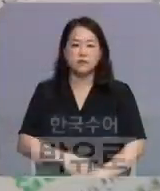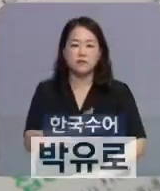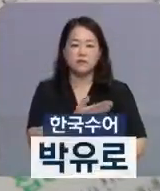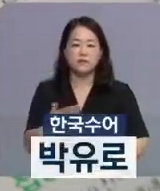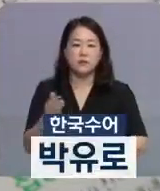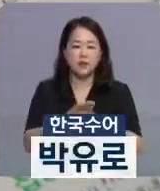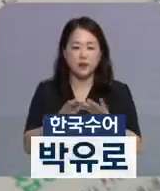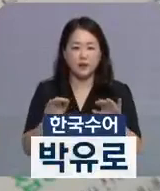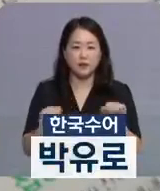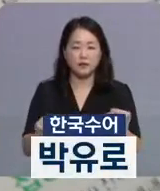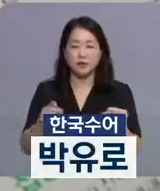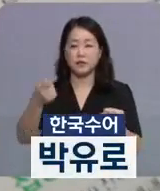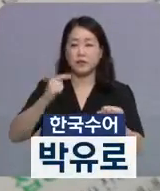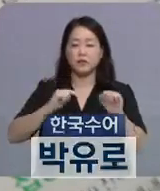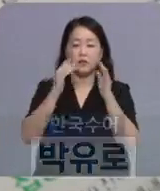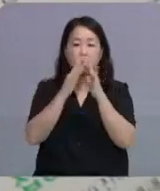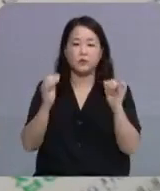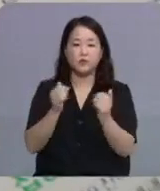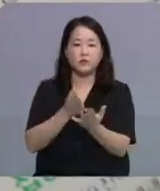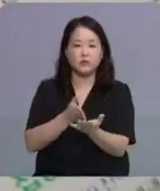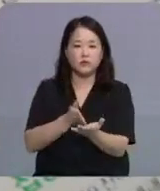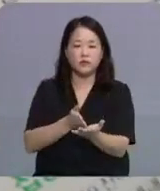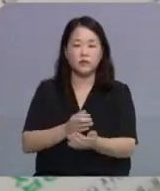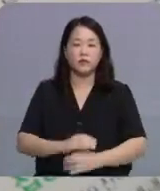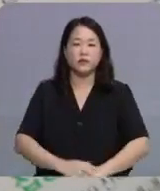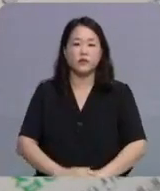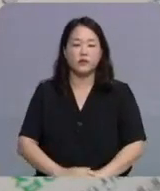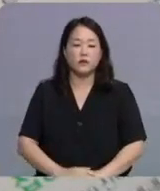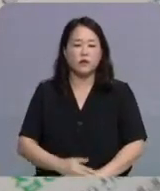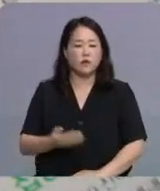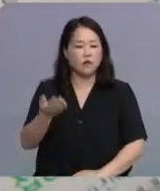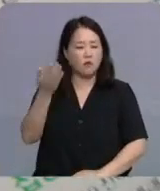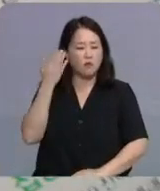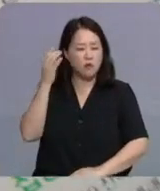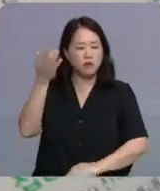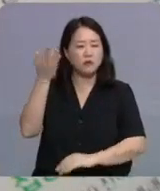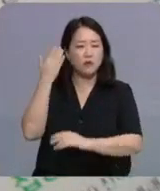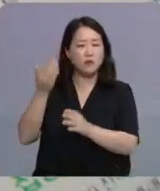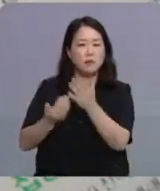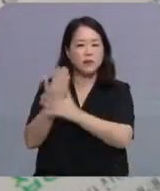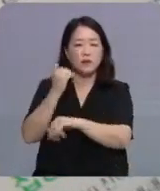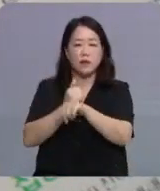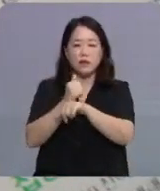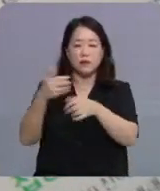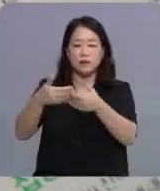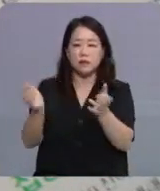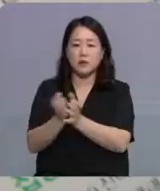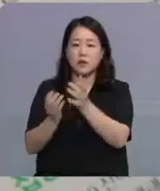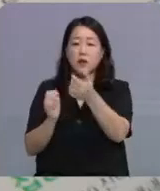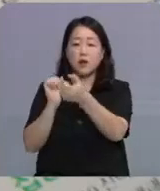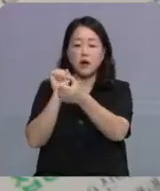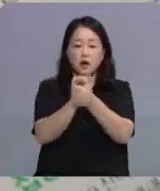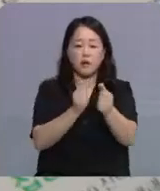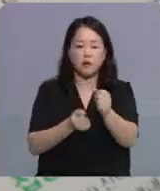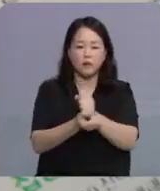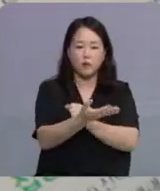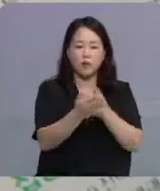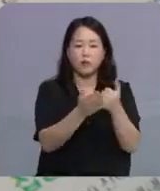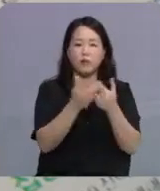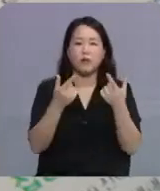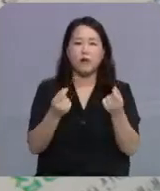시청자 여러분 안녕하십니까 이어서 전부 권유 씁니다 기존 집단 감염 여파에 같은 가족끼리 감염된 사례가 잇따르면서